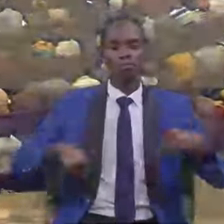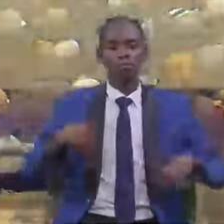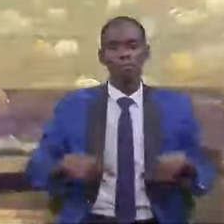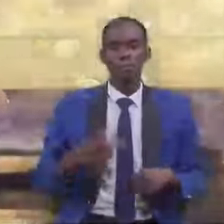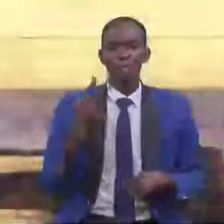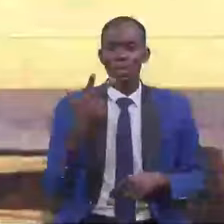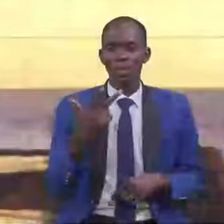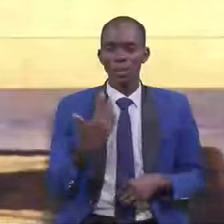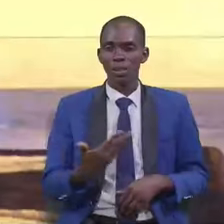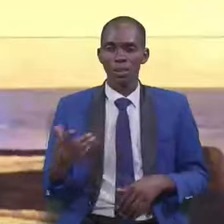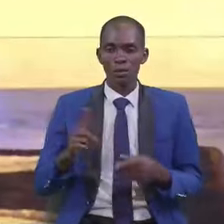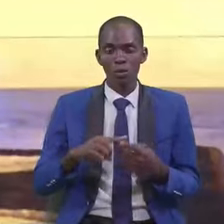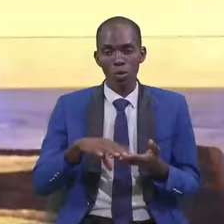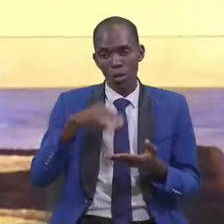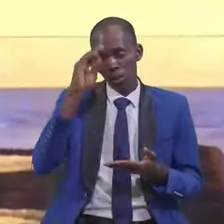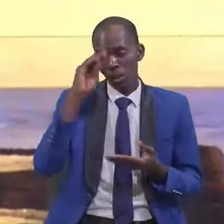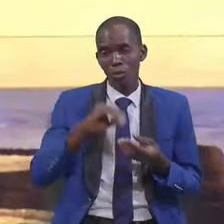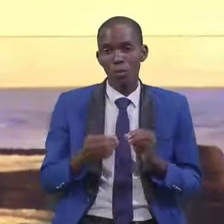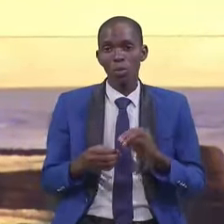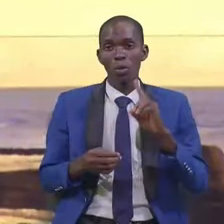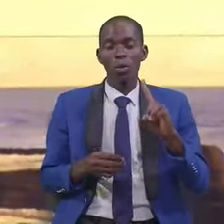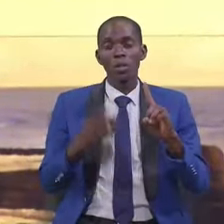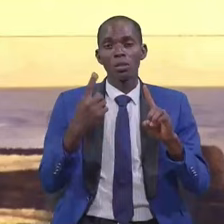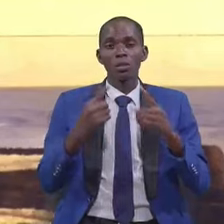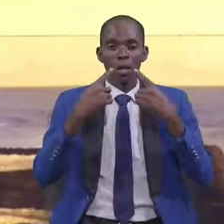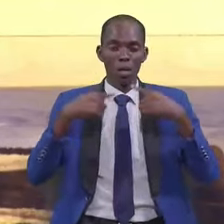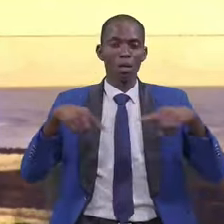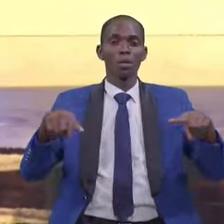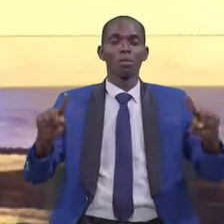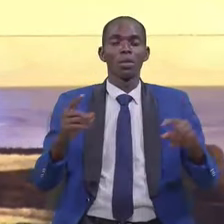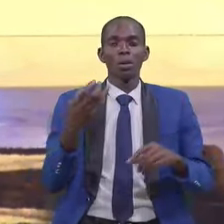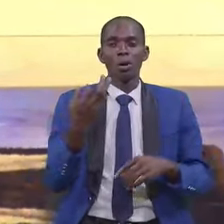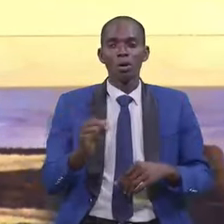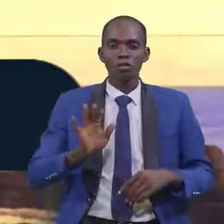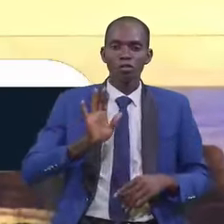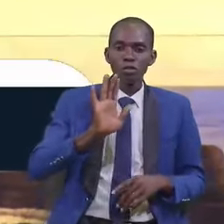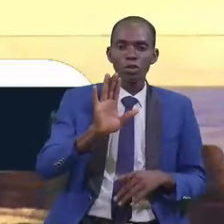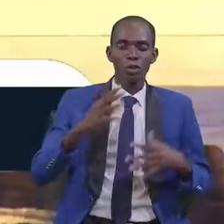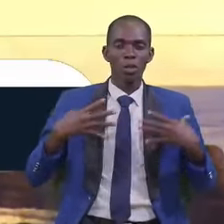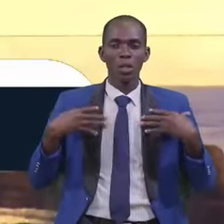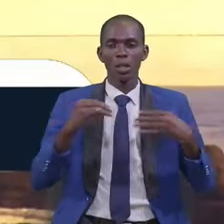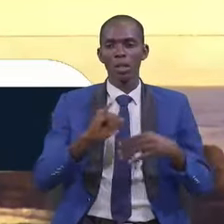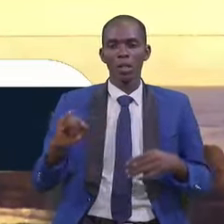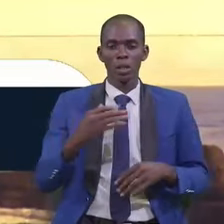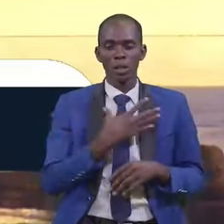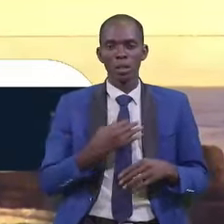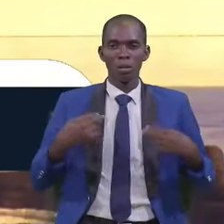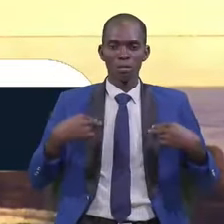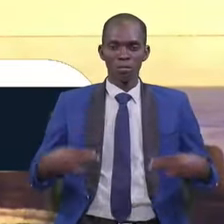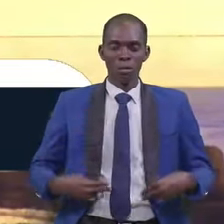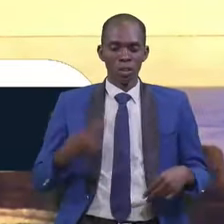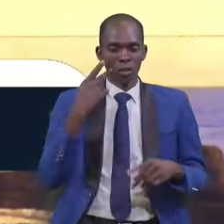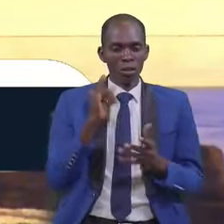un, la proclamation de votre guérison et de votre santé. Soulignez le mot là,